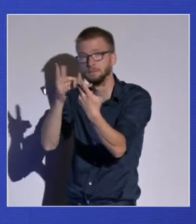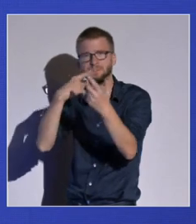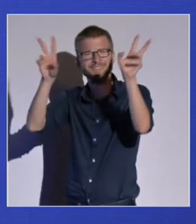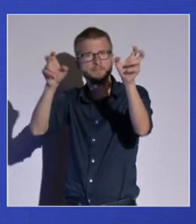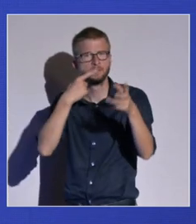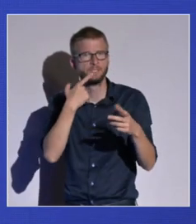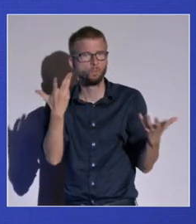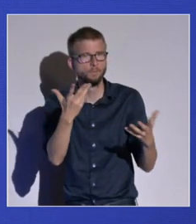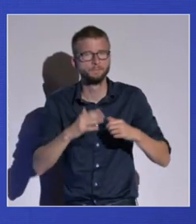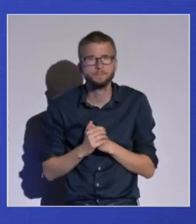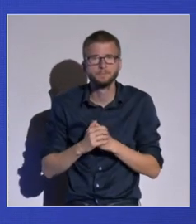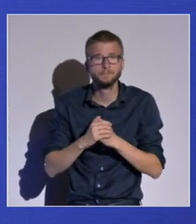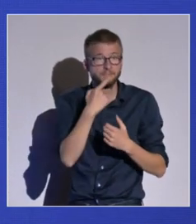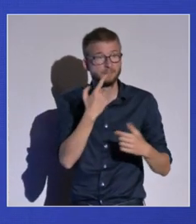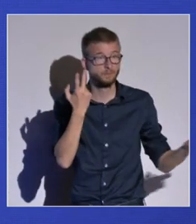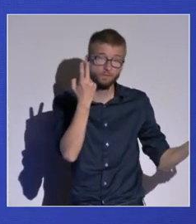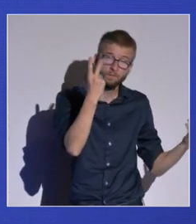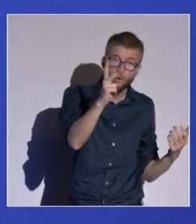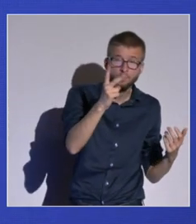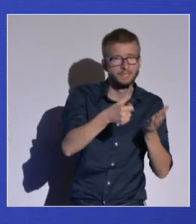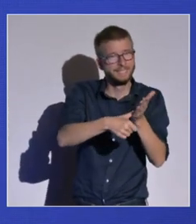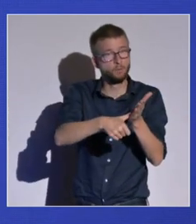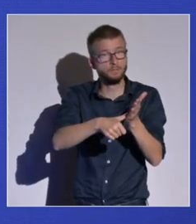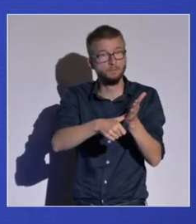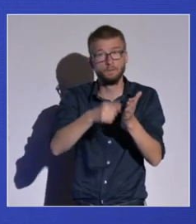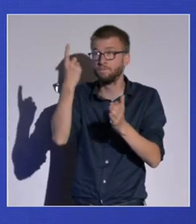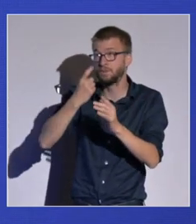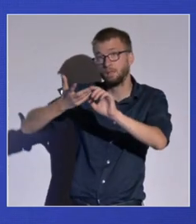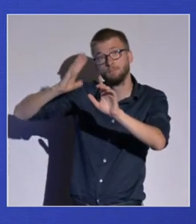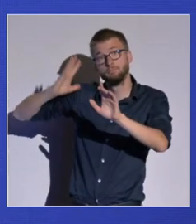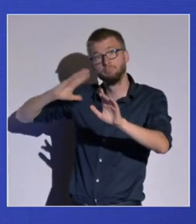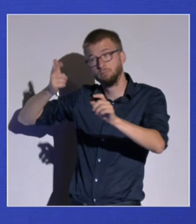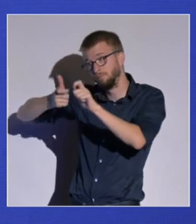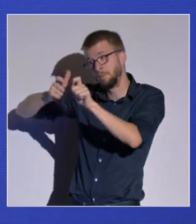votre identité, elle n'est pas dans le passé.